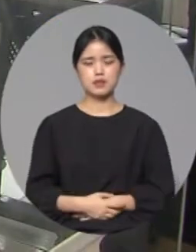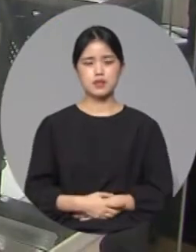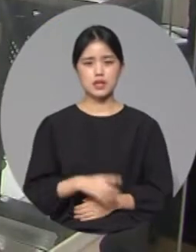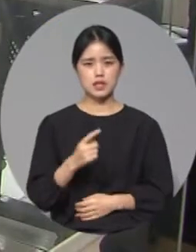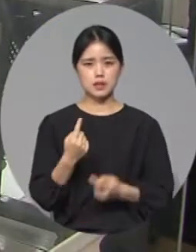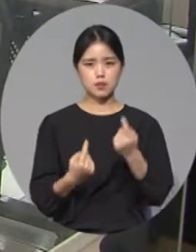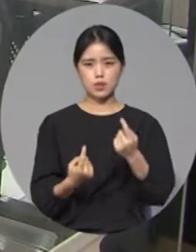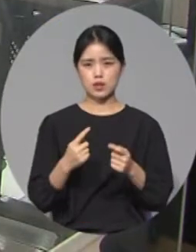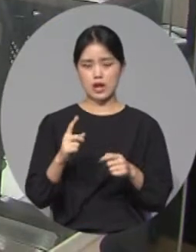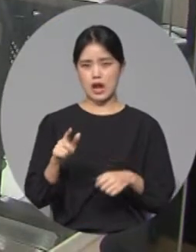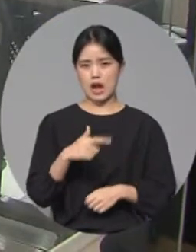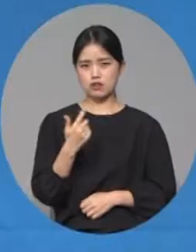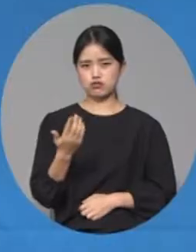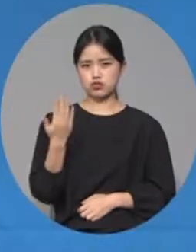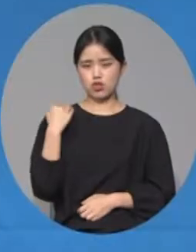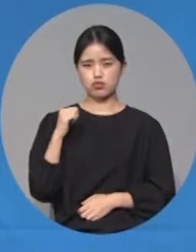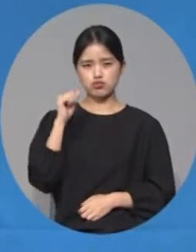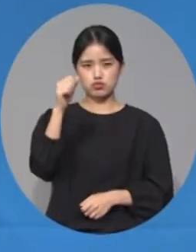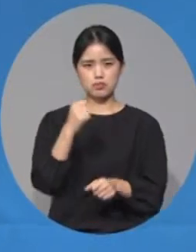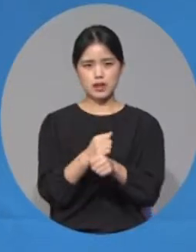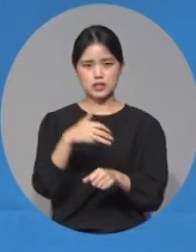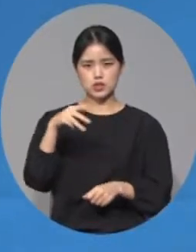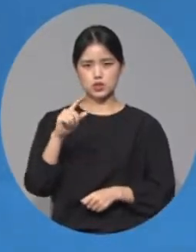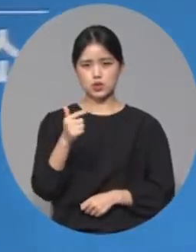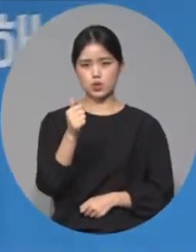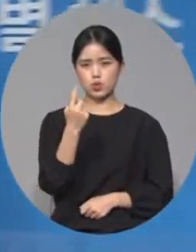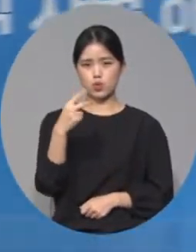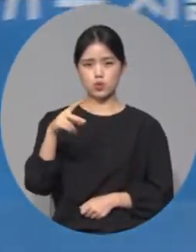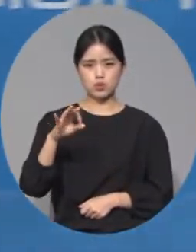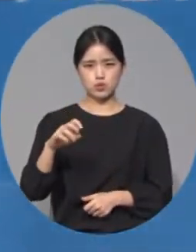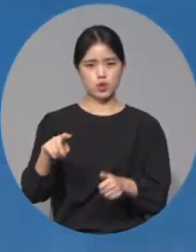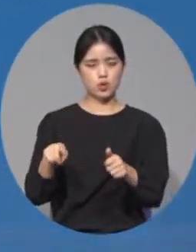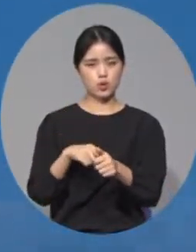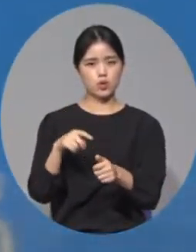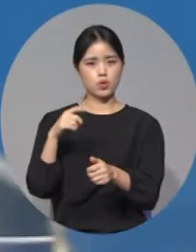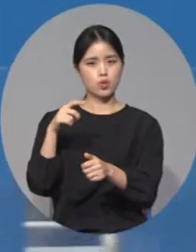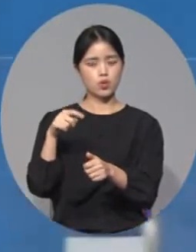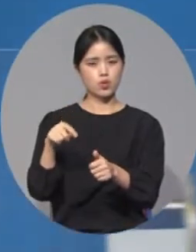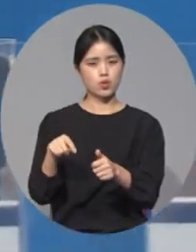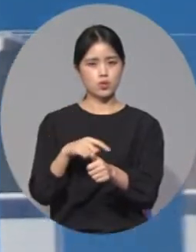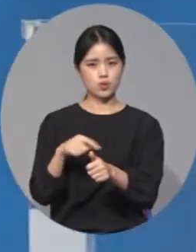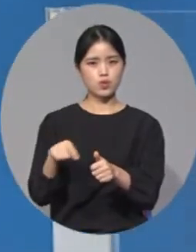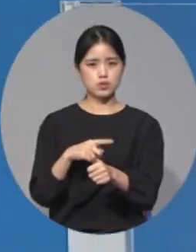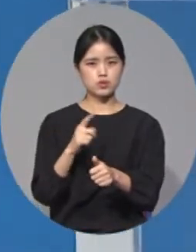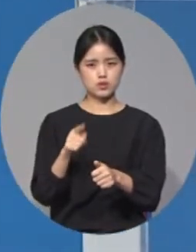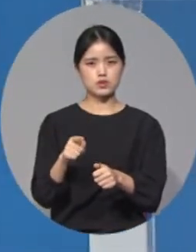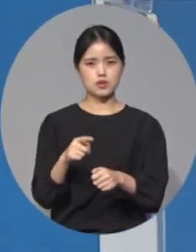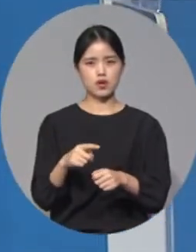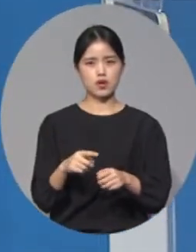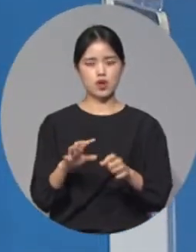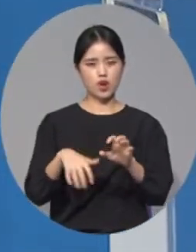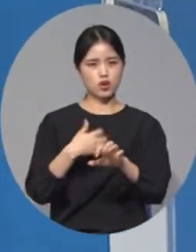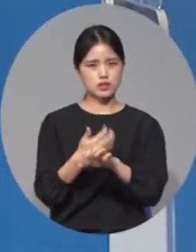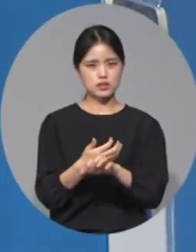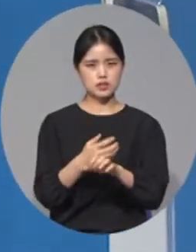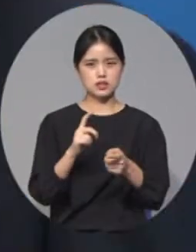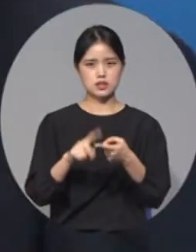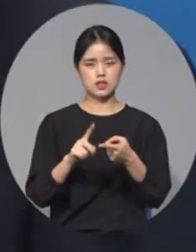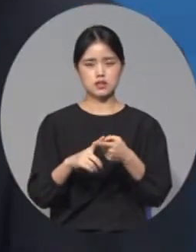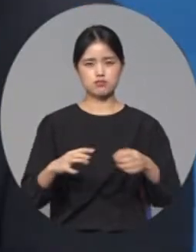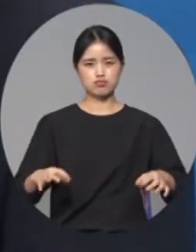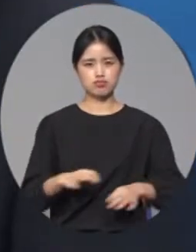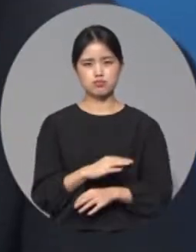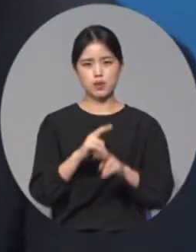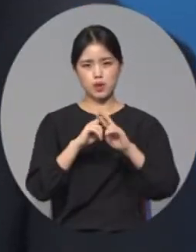하루 전 출마 선언을 한 천호성 전주교대 교수는 혁신과 변화를 강조하고 있습니다. 부패 척결과